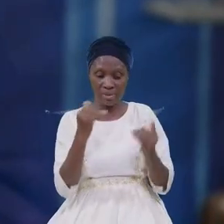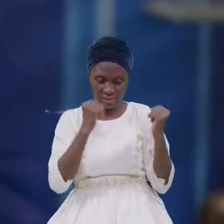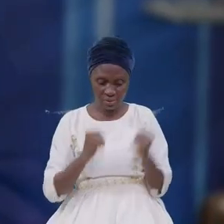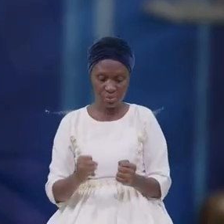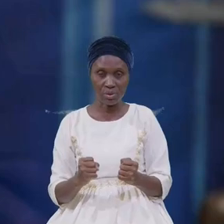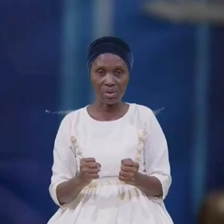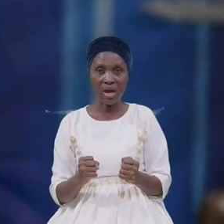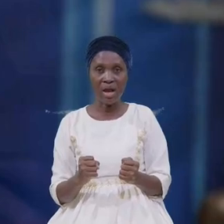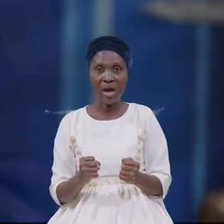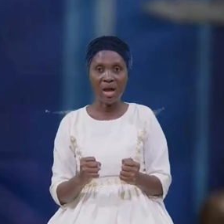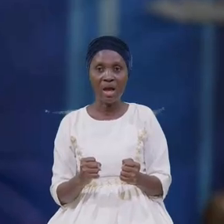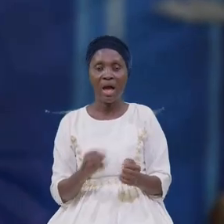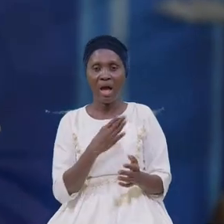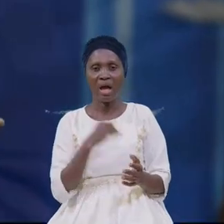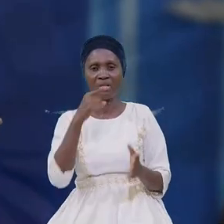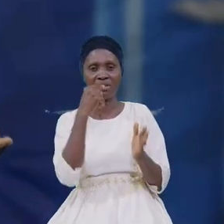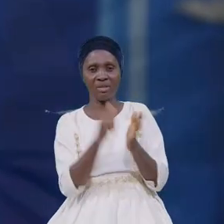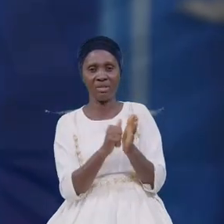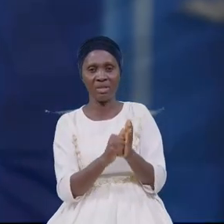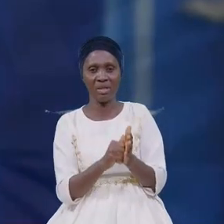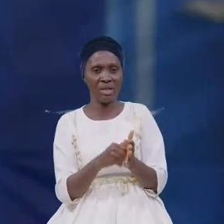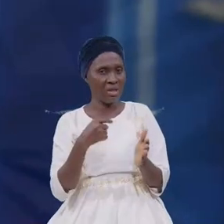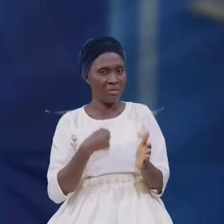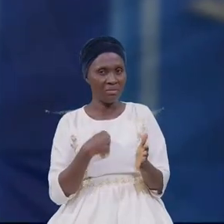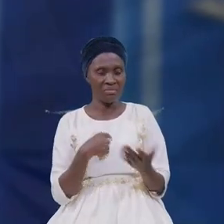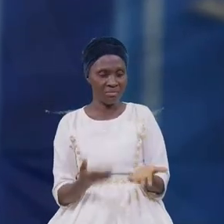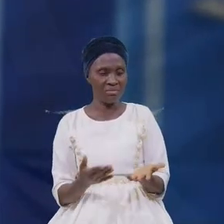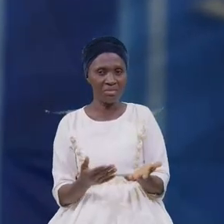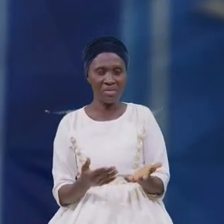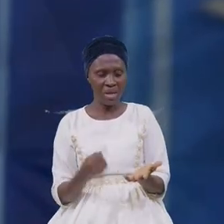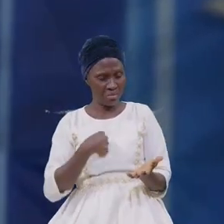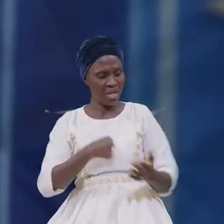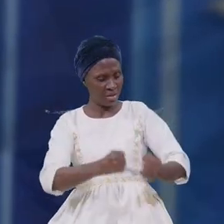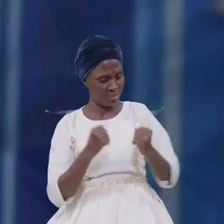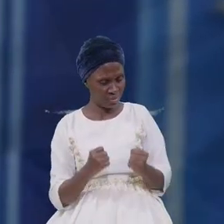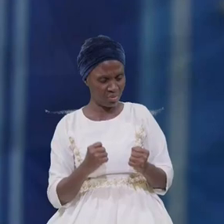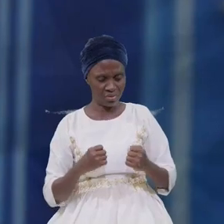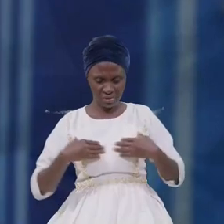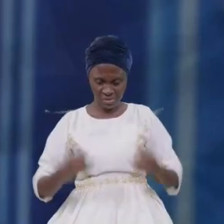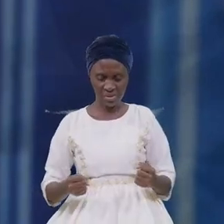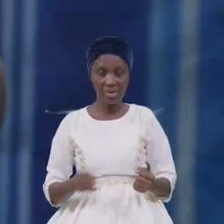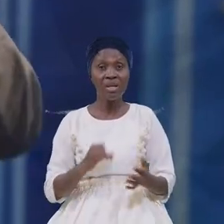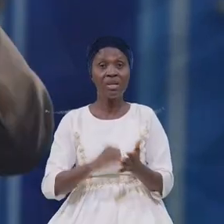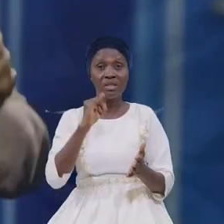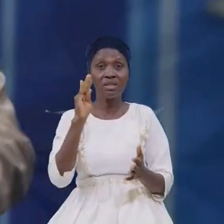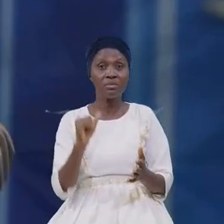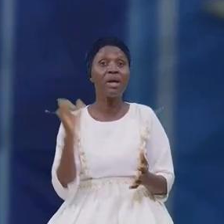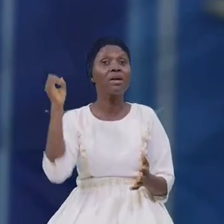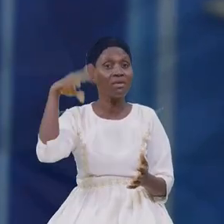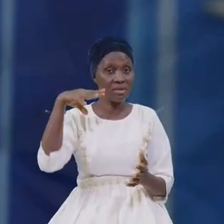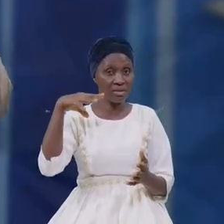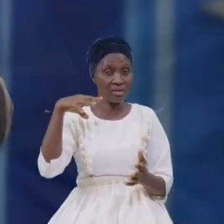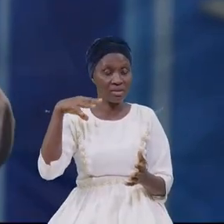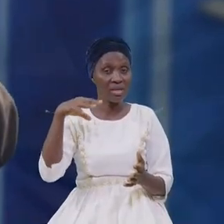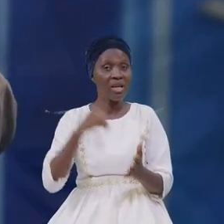êtes solide. Vous dites même, il n'y a rien qui fait dire que je suis fort. Il n'y a rien qui fait